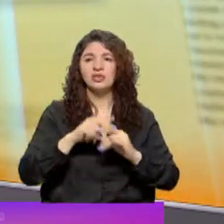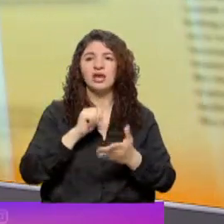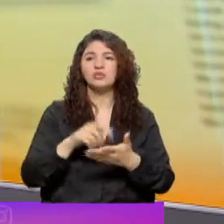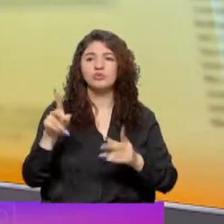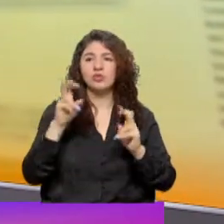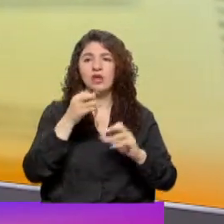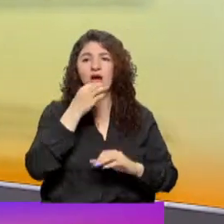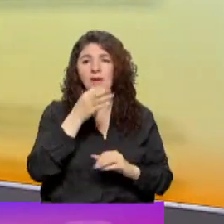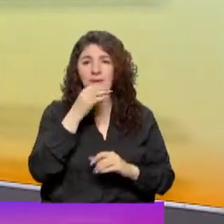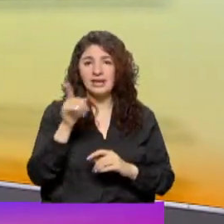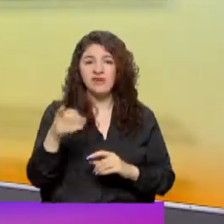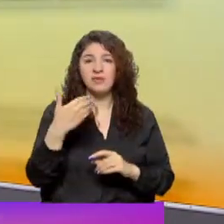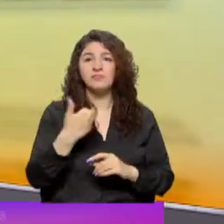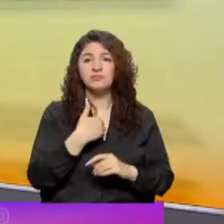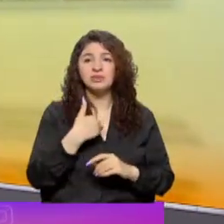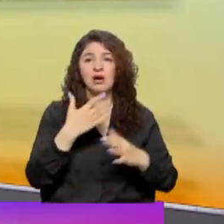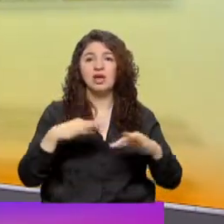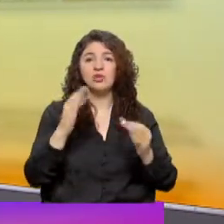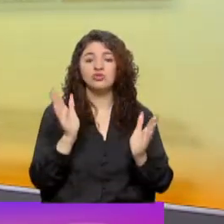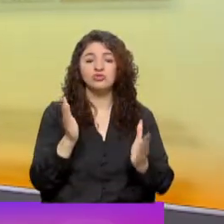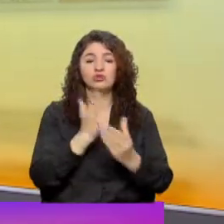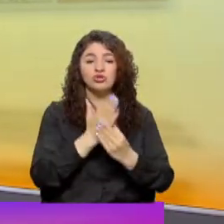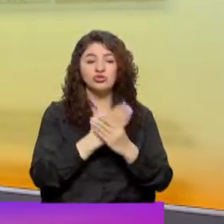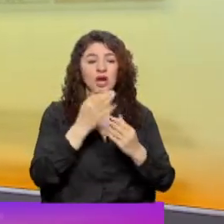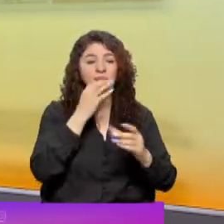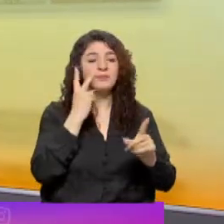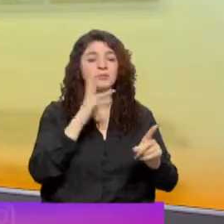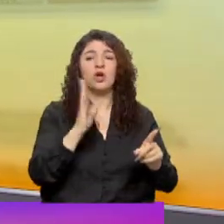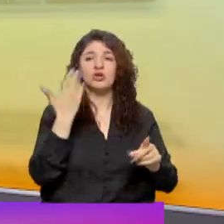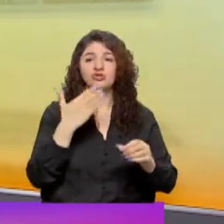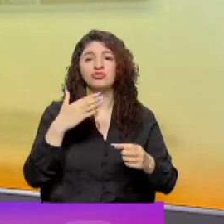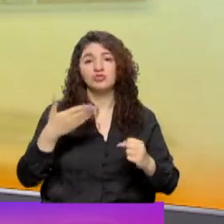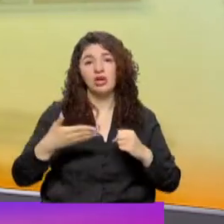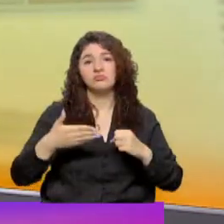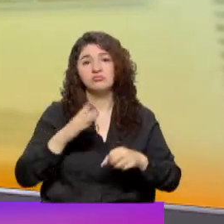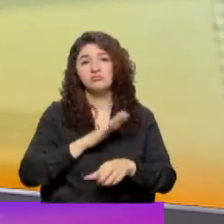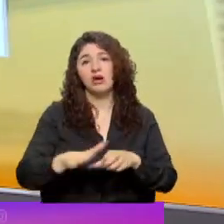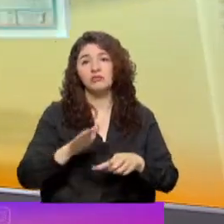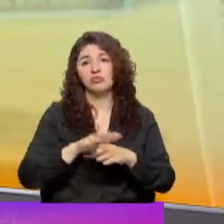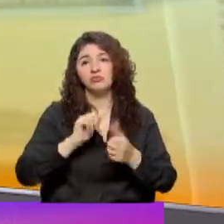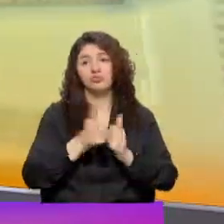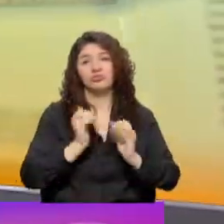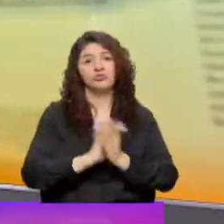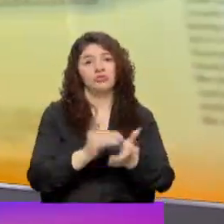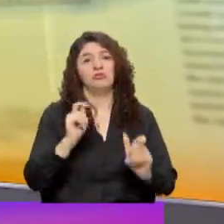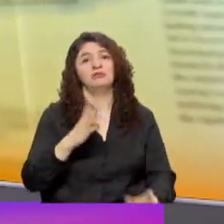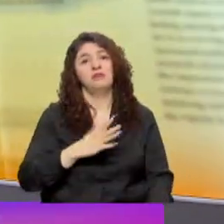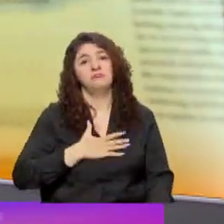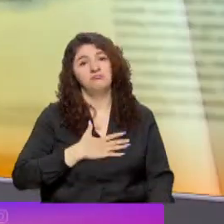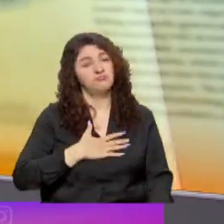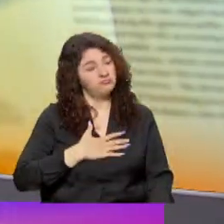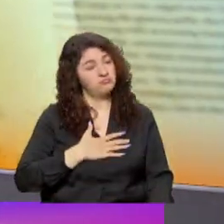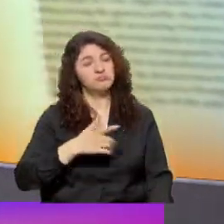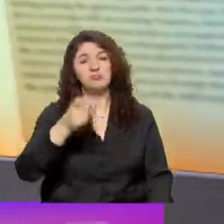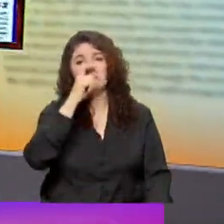gazetesinin bu konudaki haberine ve bizim hazırladığımız dosya geçmeden önce kayserispor'u kutlamak isterim biz